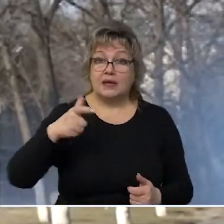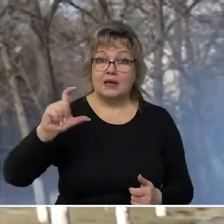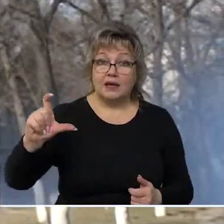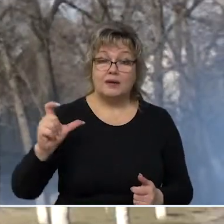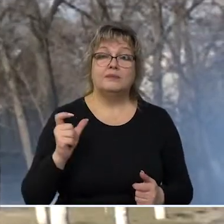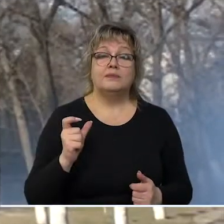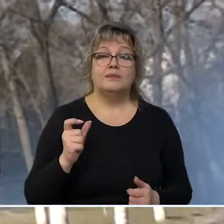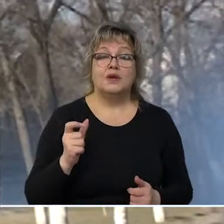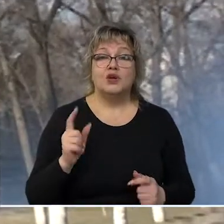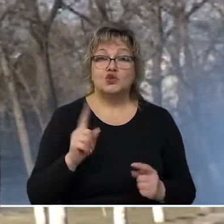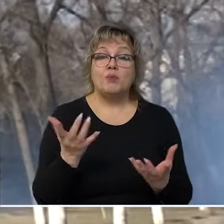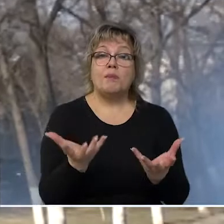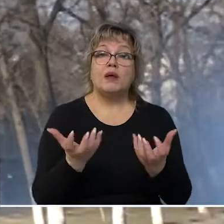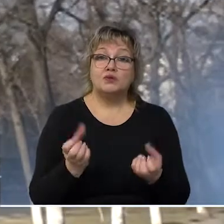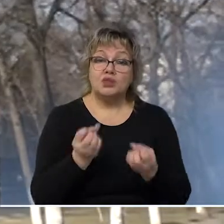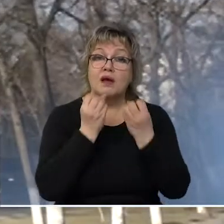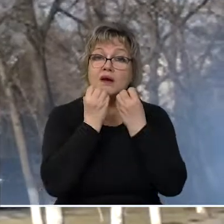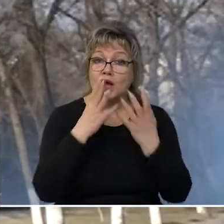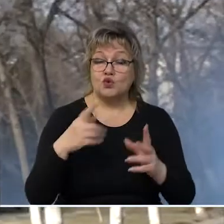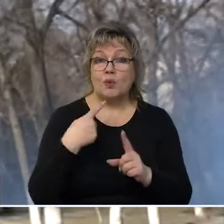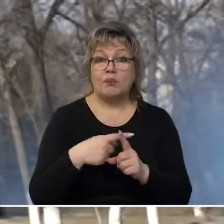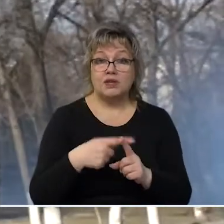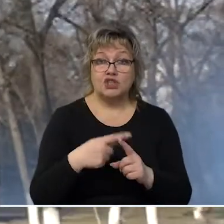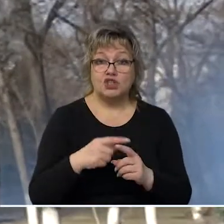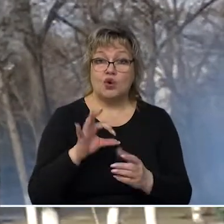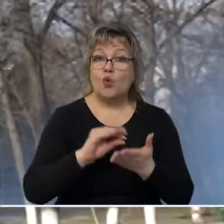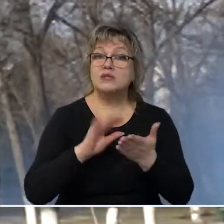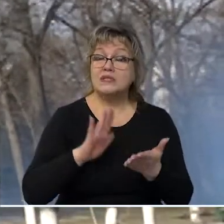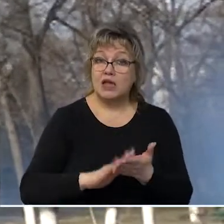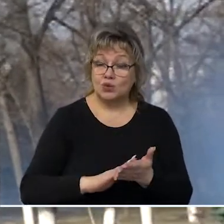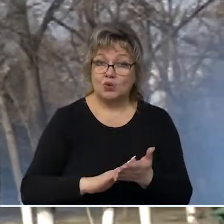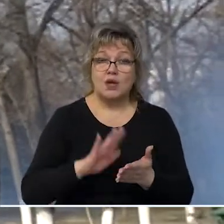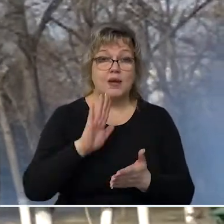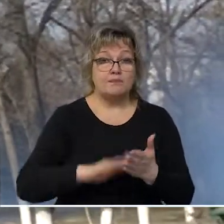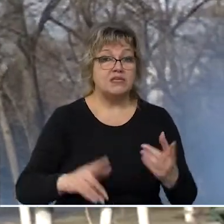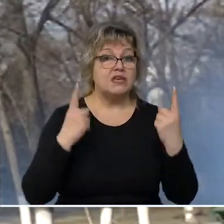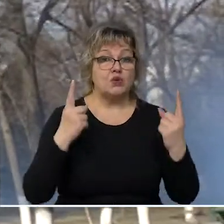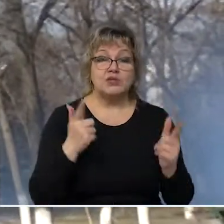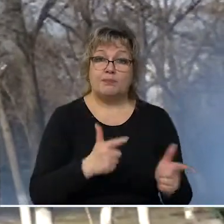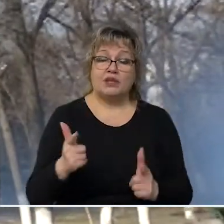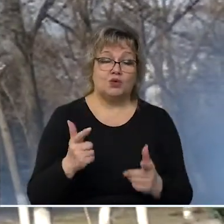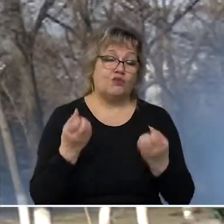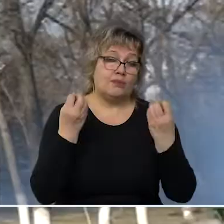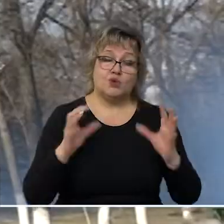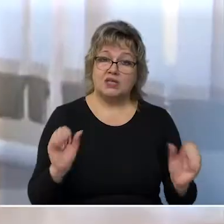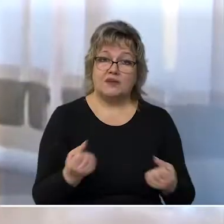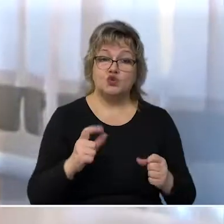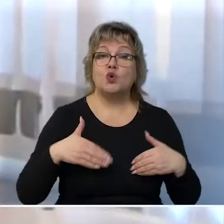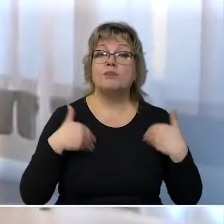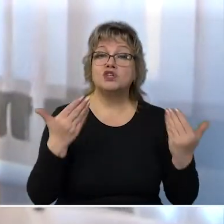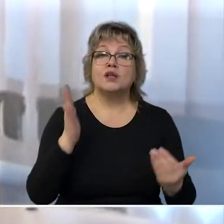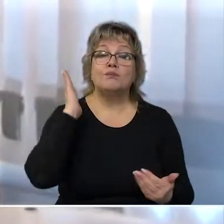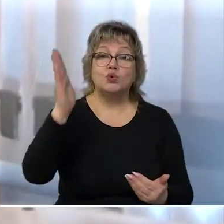образом, что получить хорошую положительную оценку без серьезной подготовки просто невозможно.